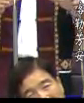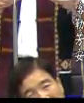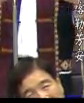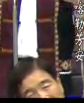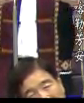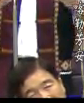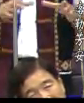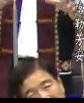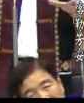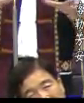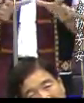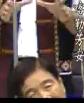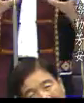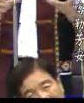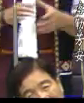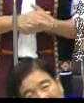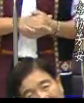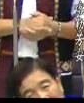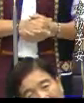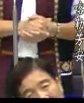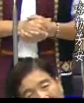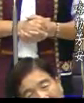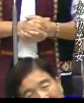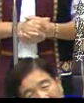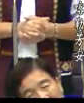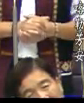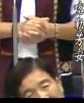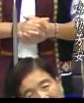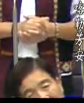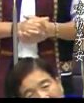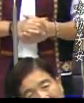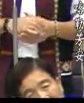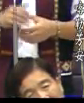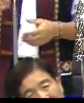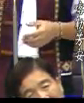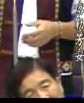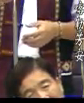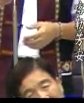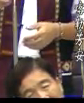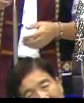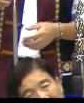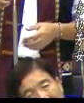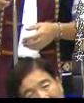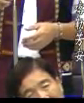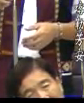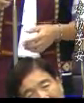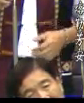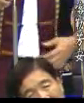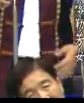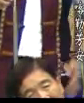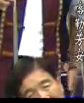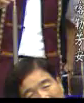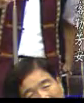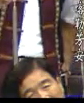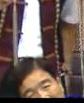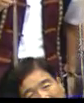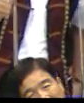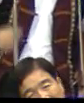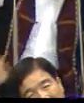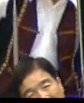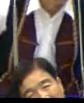的发展，部落跟部落之间发展会有很大的影响。这个 我支持议员的想法。